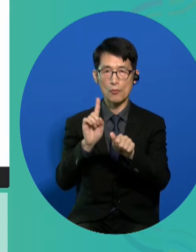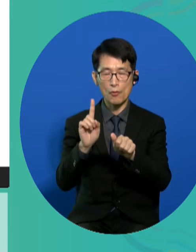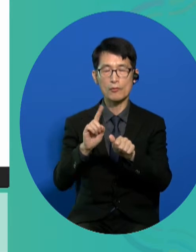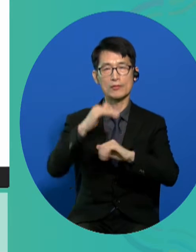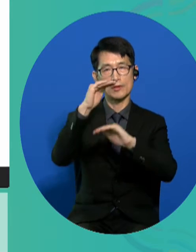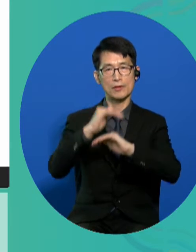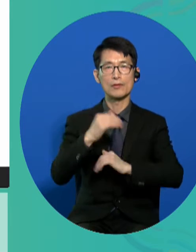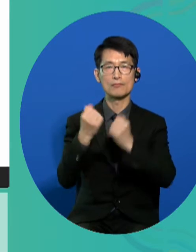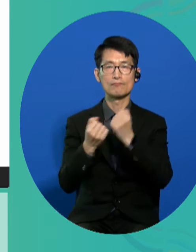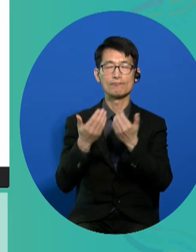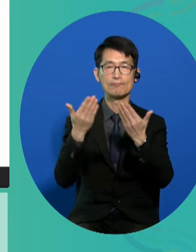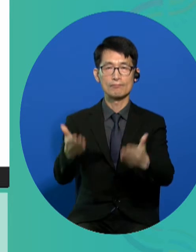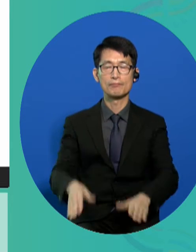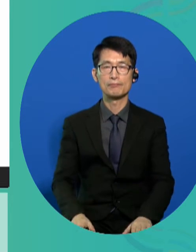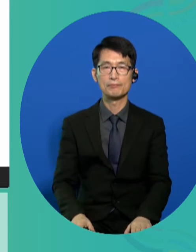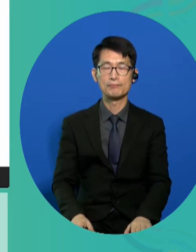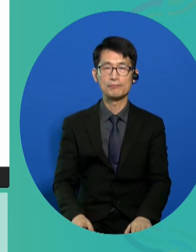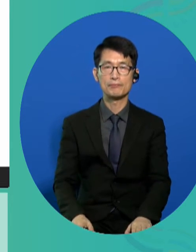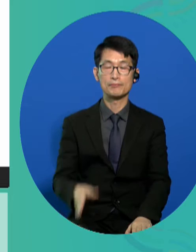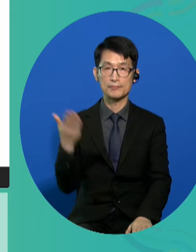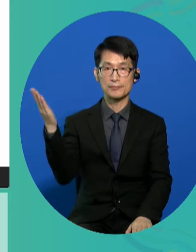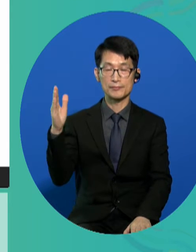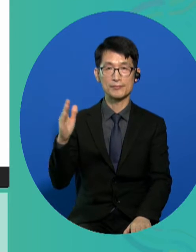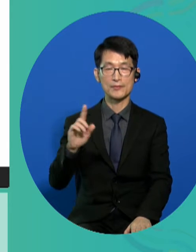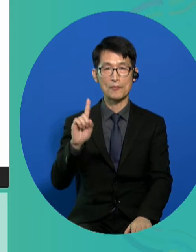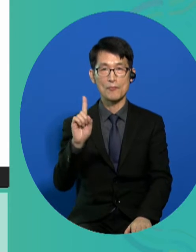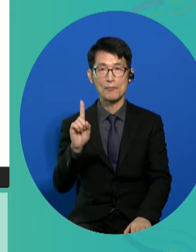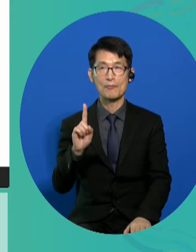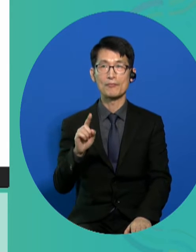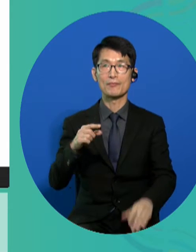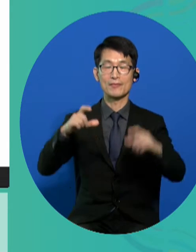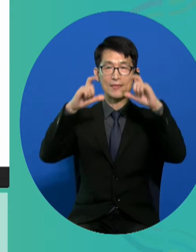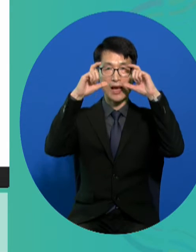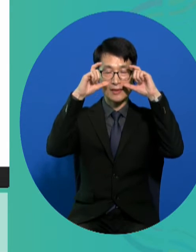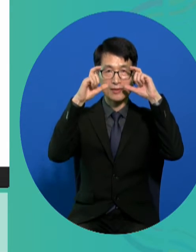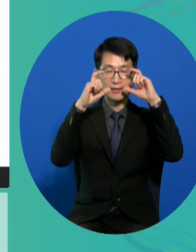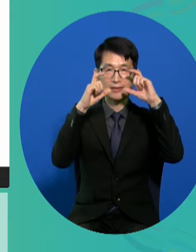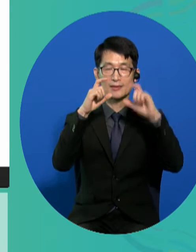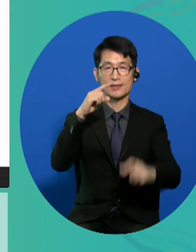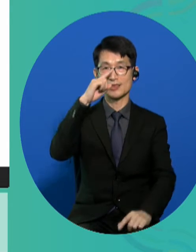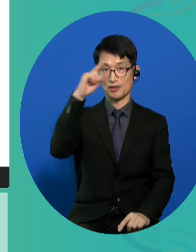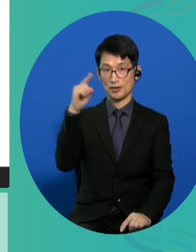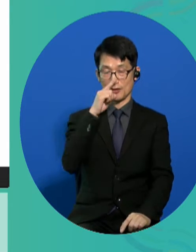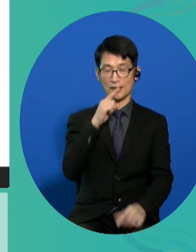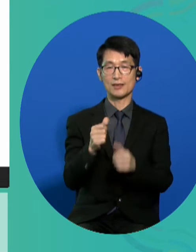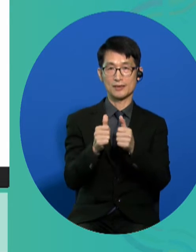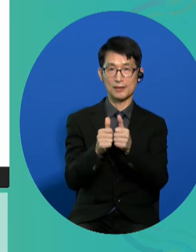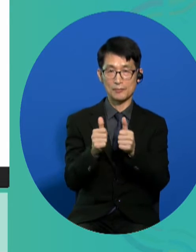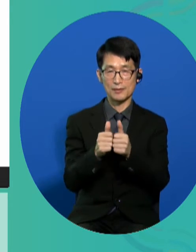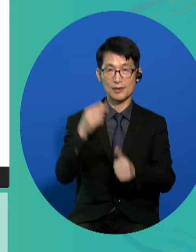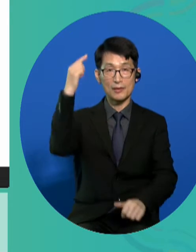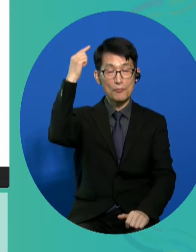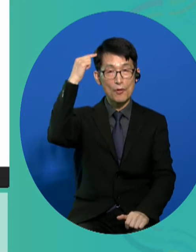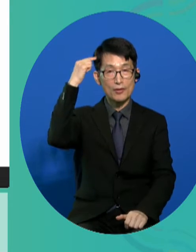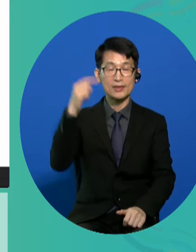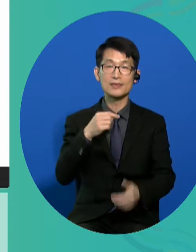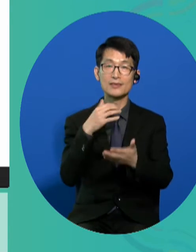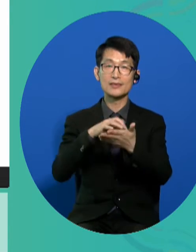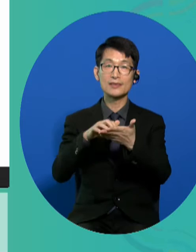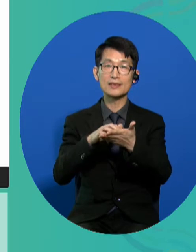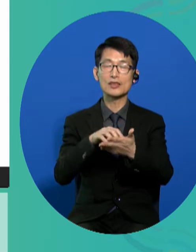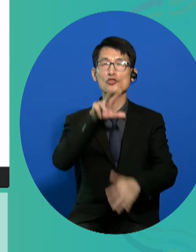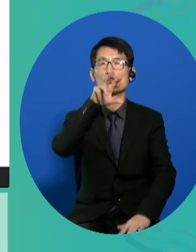시작하겠습니다. 우선 제 외모를 소개해드리면요. 저는 안경을 쓴 백인 남성으로 짧은 회색 머리의 외양을 갖고